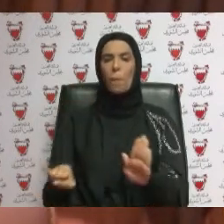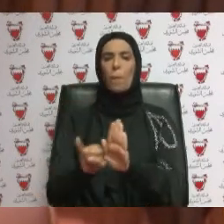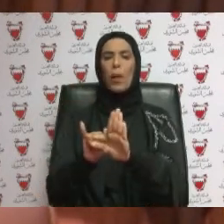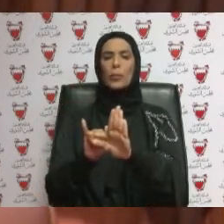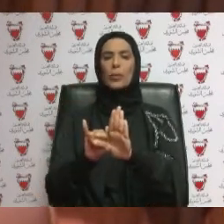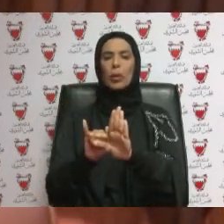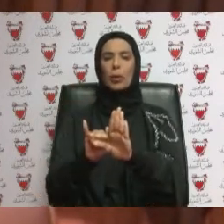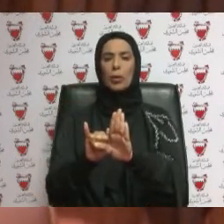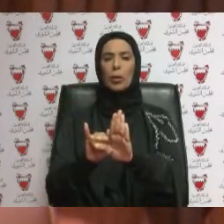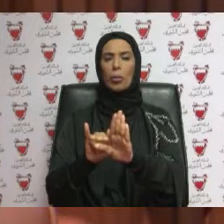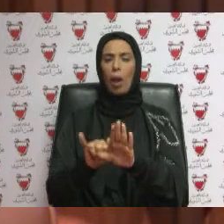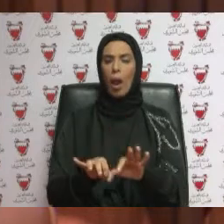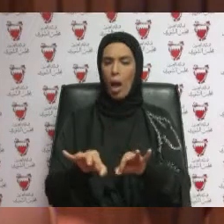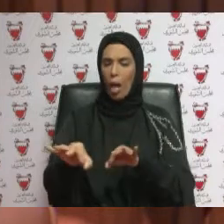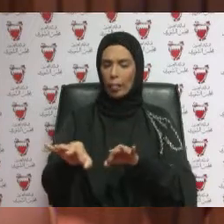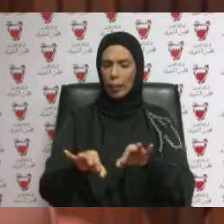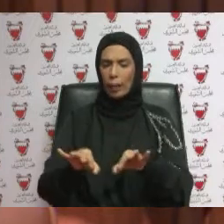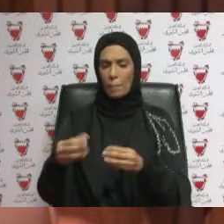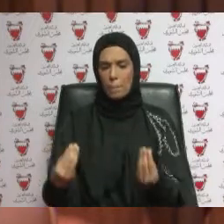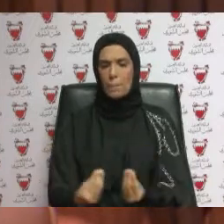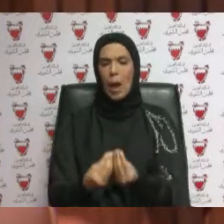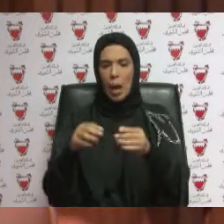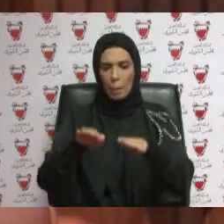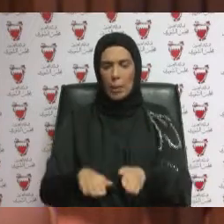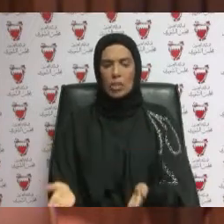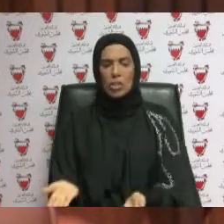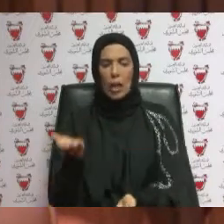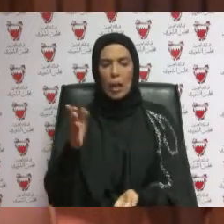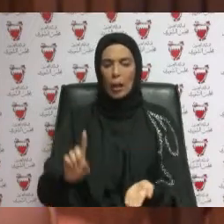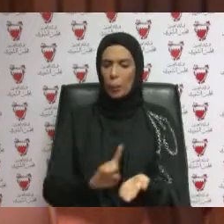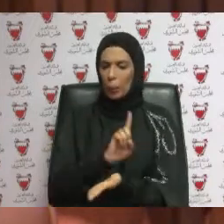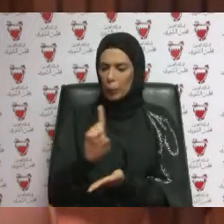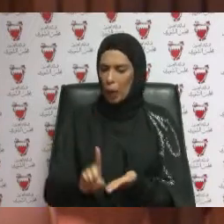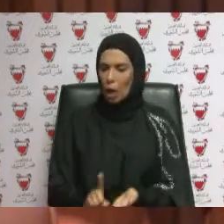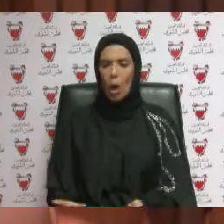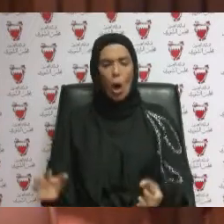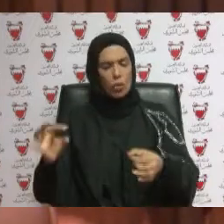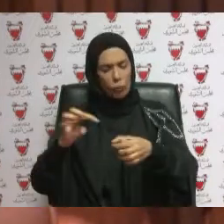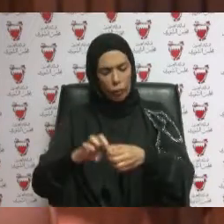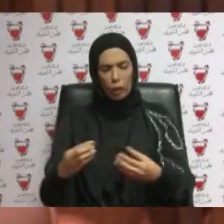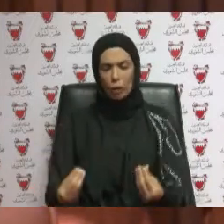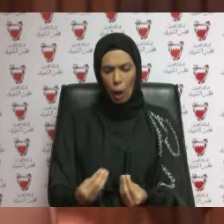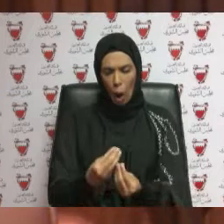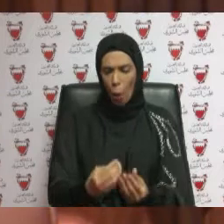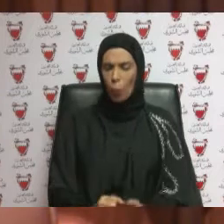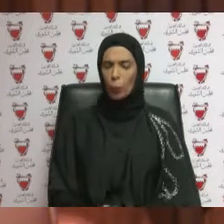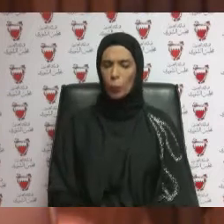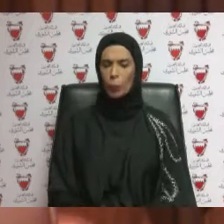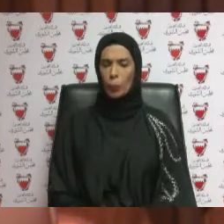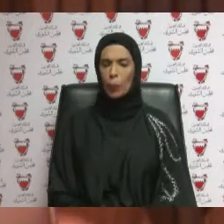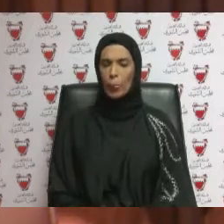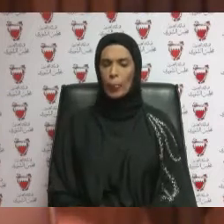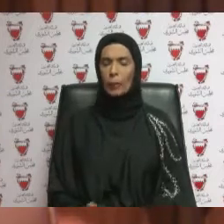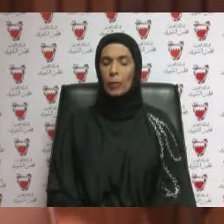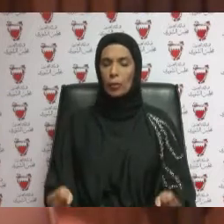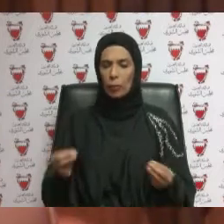تحتاج التنسيق مع المجلس الأعلى للبيئة، يعني كجهة معنية مسؤولة، وبالتالي أعتقد بأننا نضيف